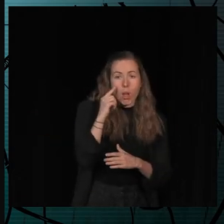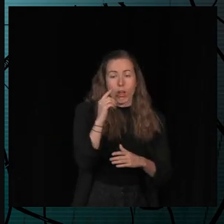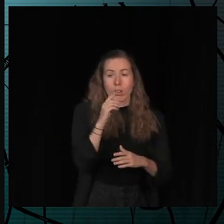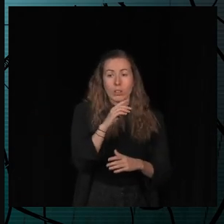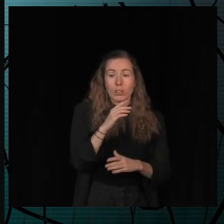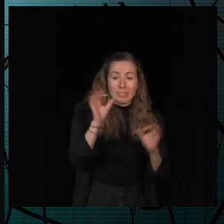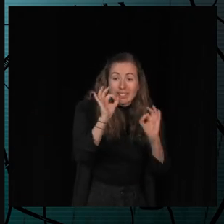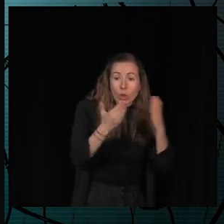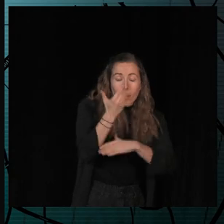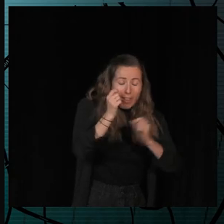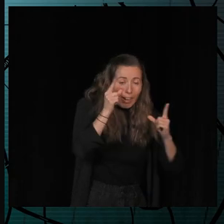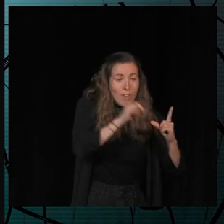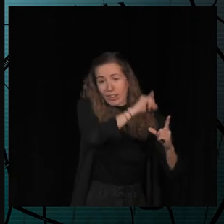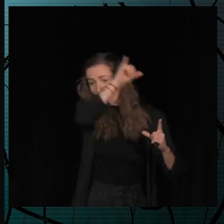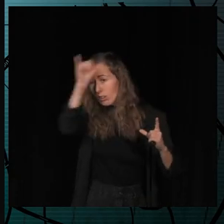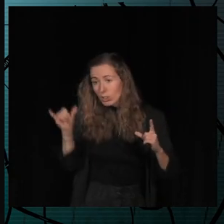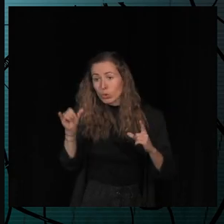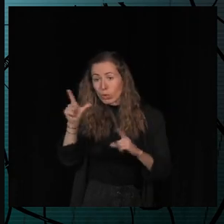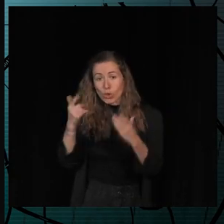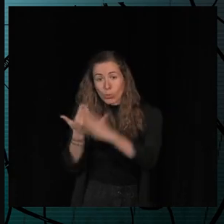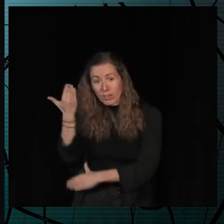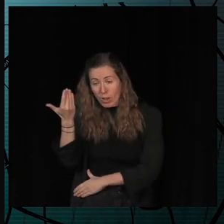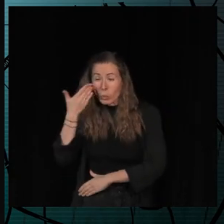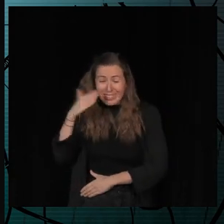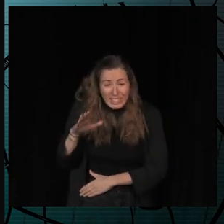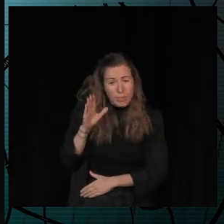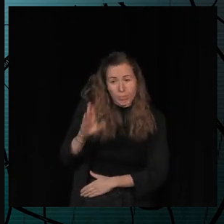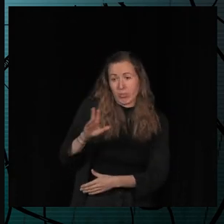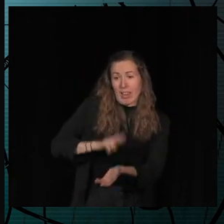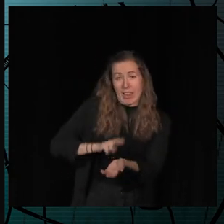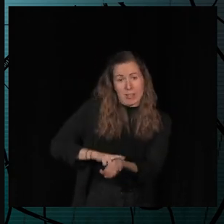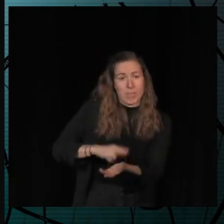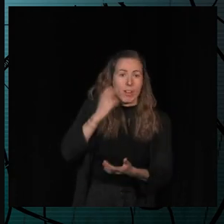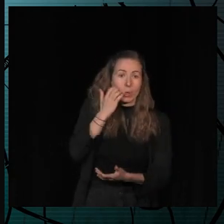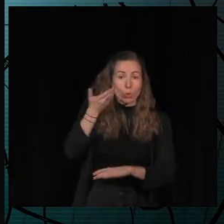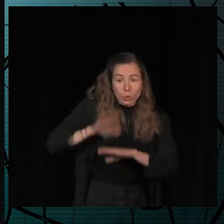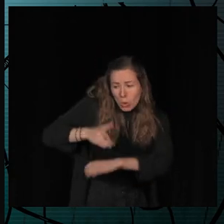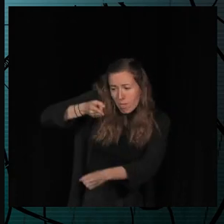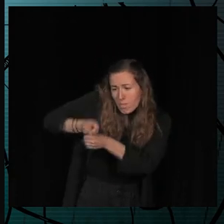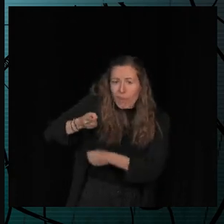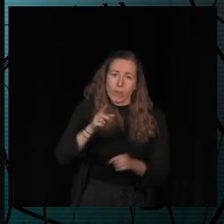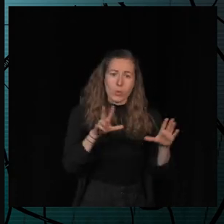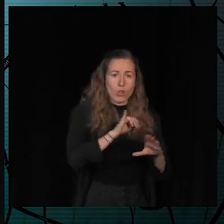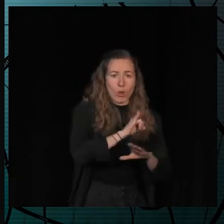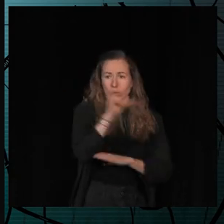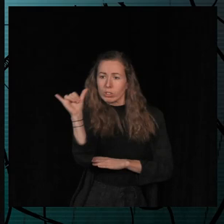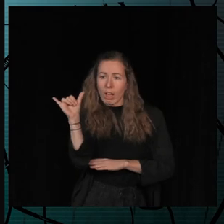matin et on les oblige à 8h être à l'école donc à se lever à 6h30 tout ça parce que les profs ont pas envie d'aller faire cours jusqu'à